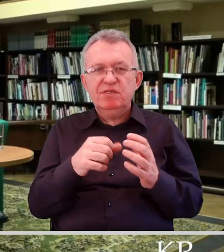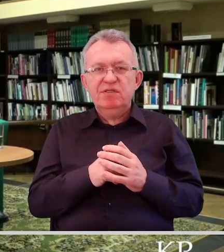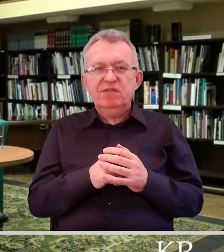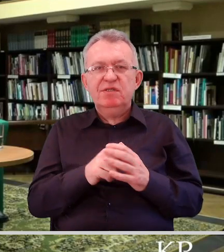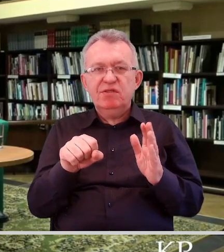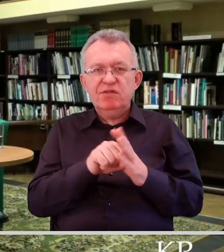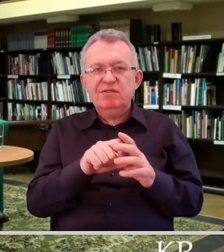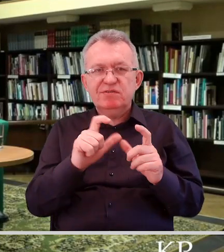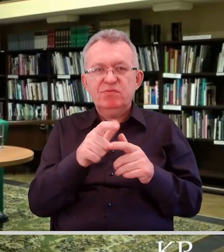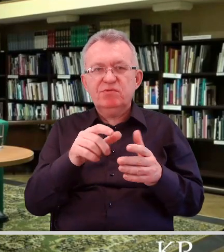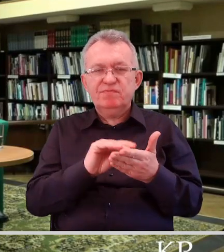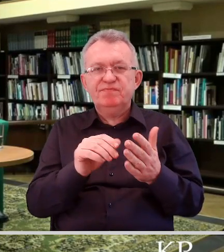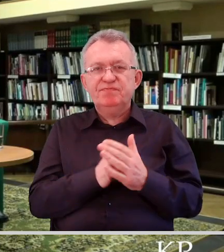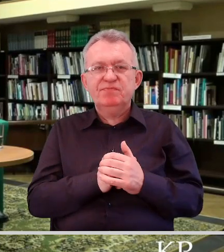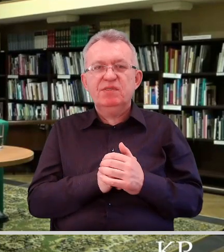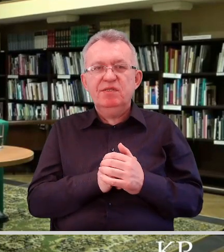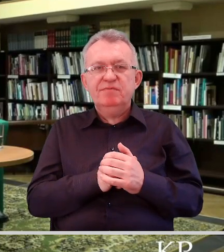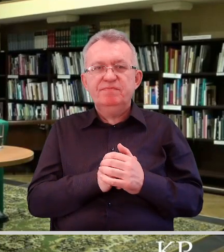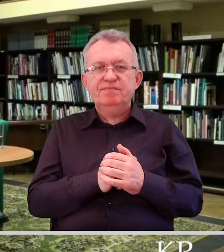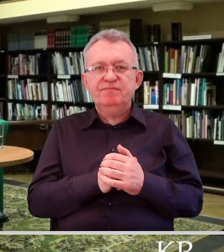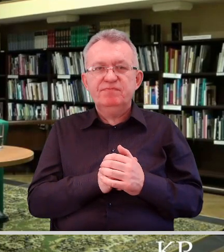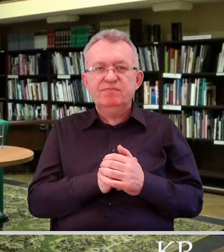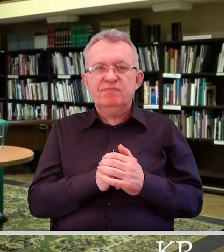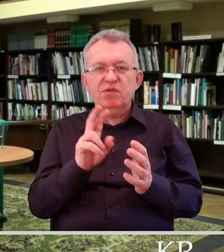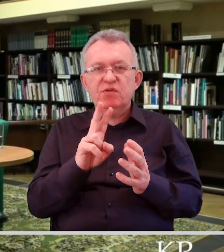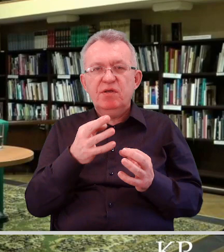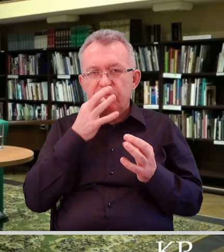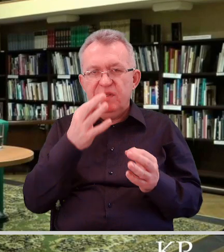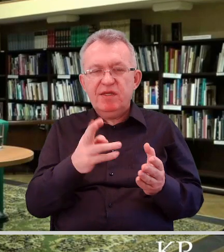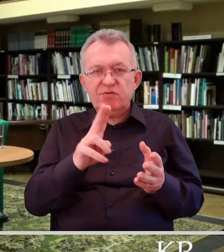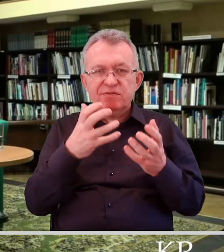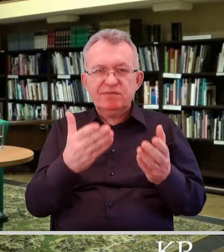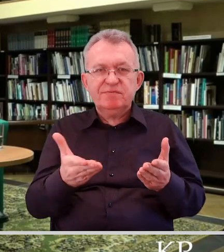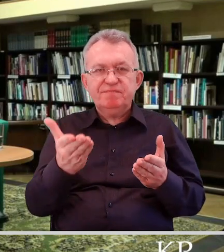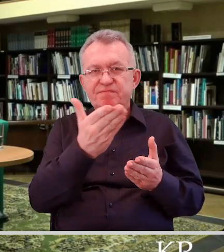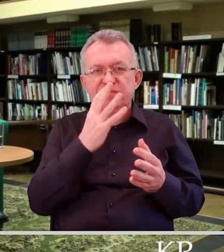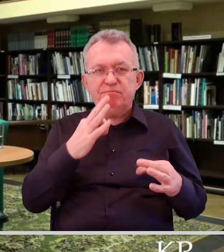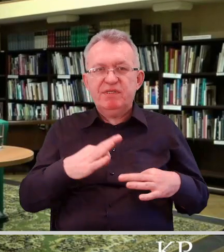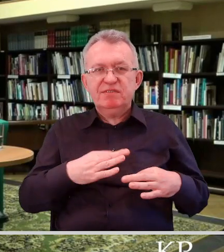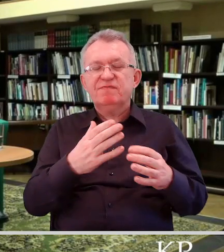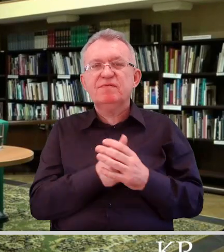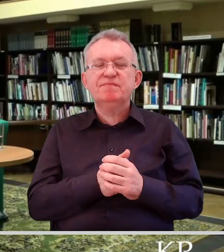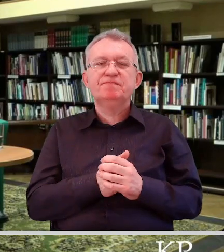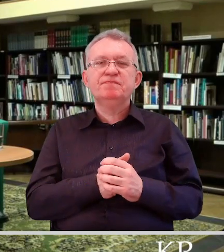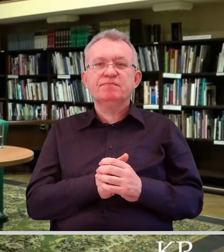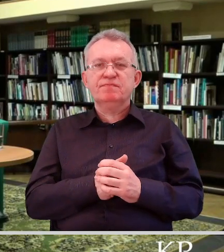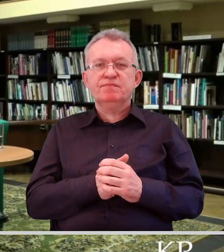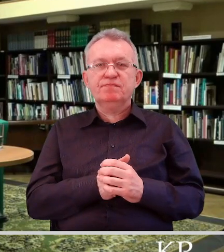do całego tego zbioru. Proszę bardzo, oddaję chętnie mikrofon. Może są jeszcze